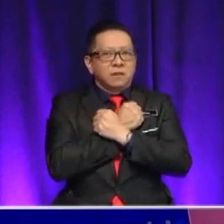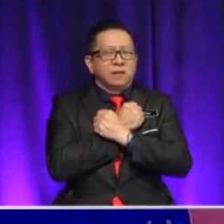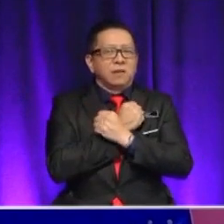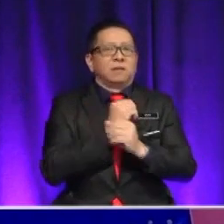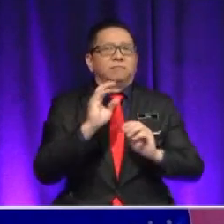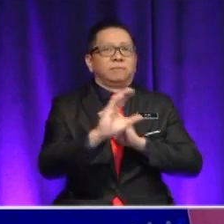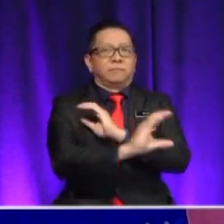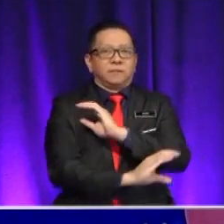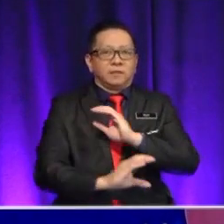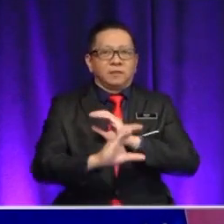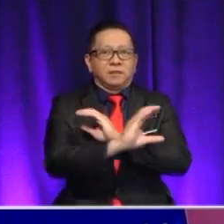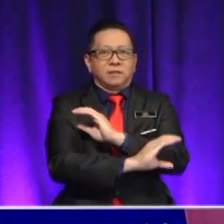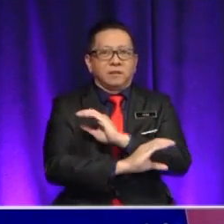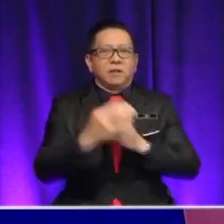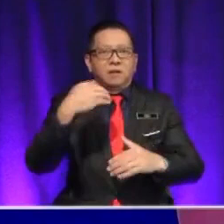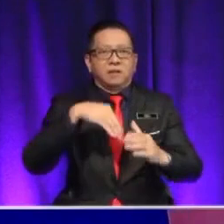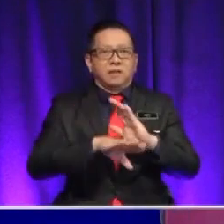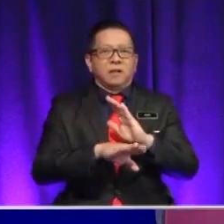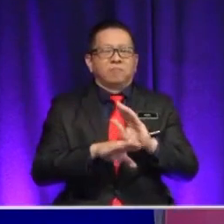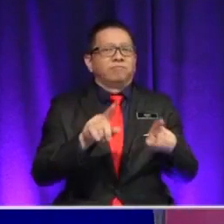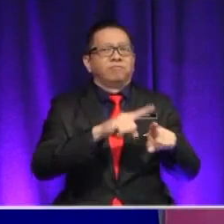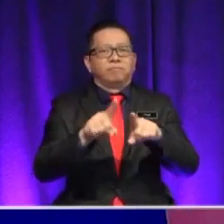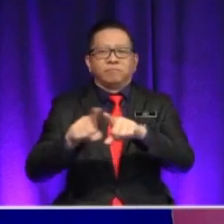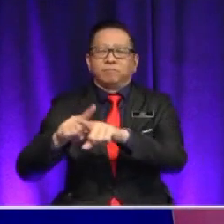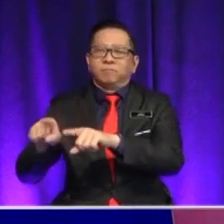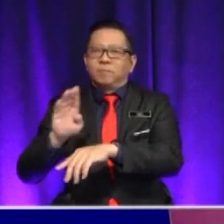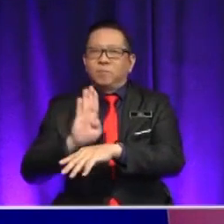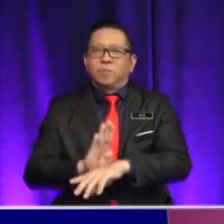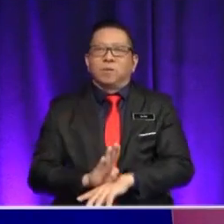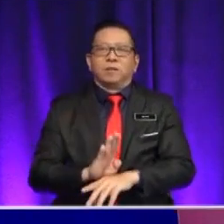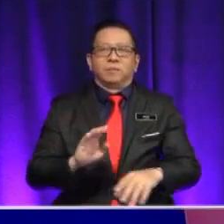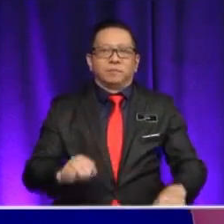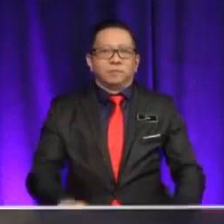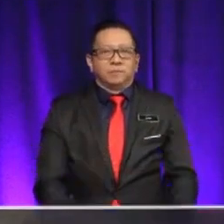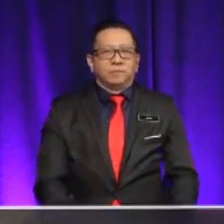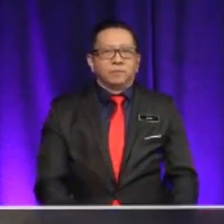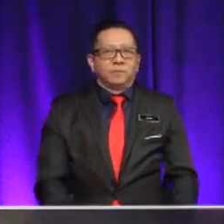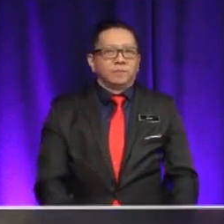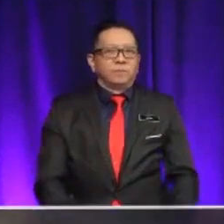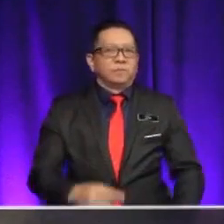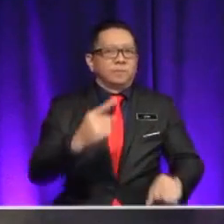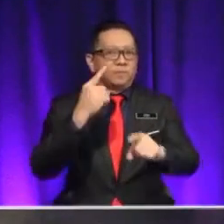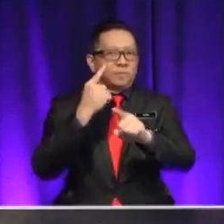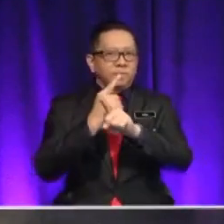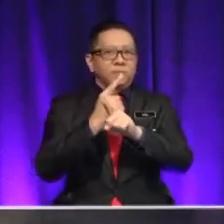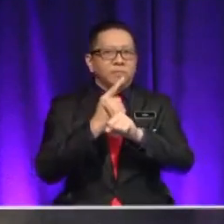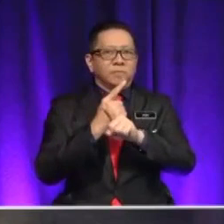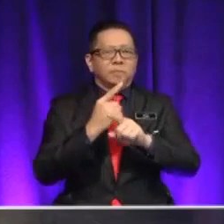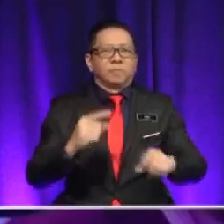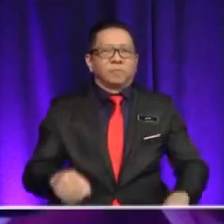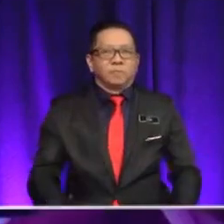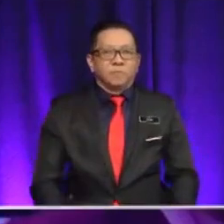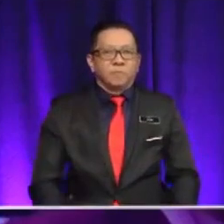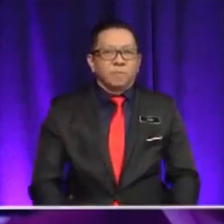harmoni dalam kepelbagaian agama dan juga budaya, Mira. Betul, itu dia. Dan cikgu, kalau kita tengok kan